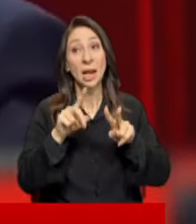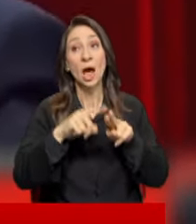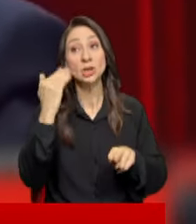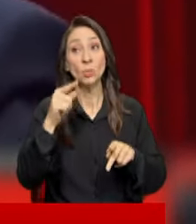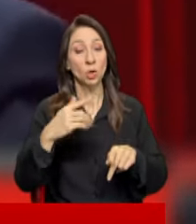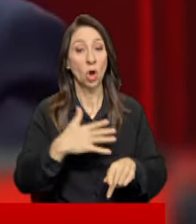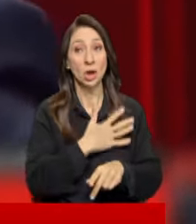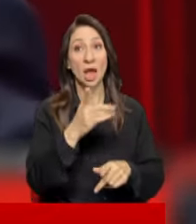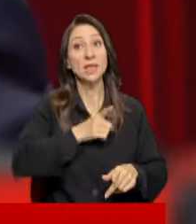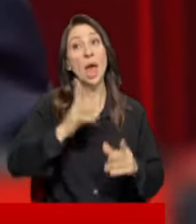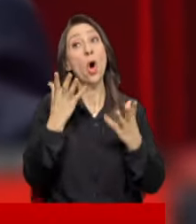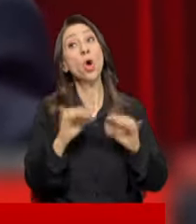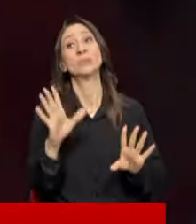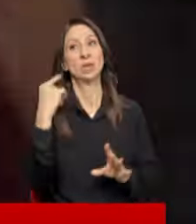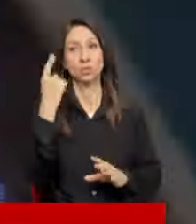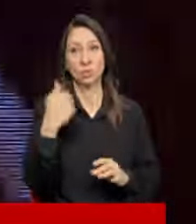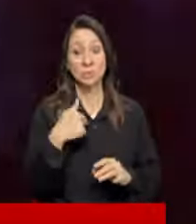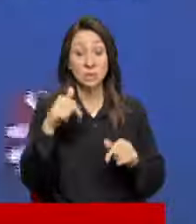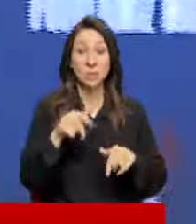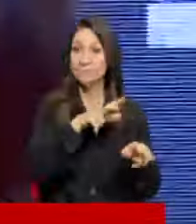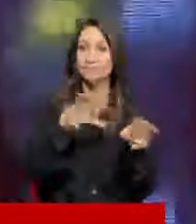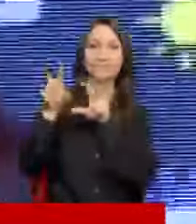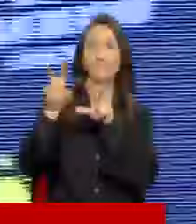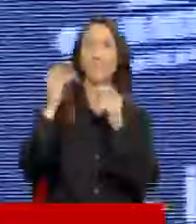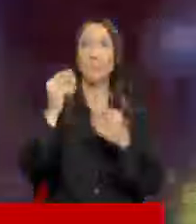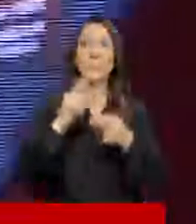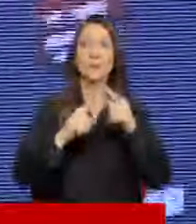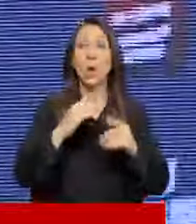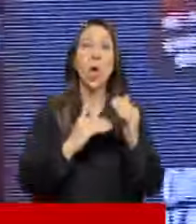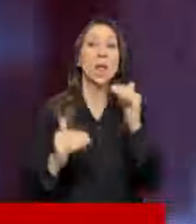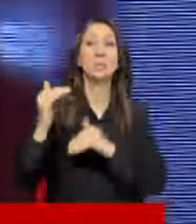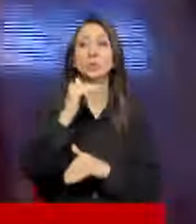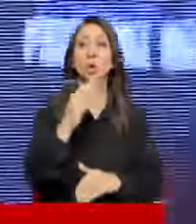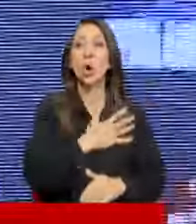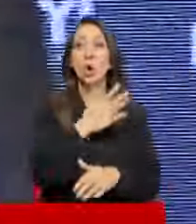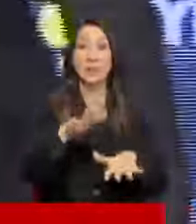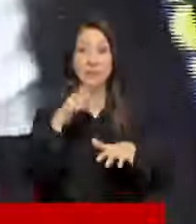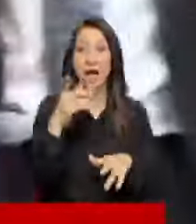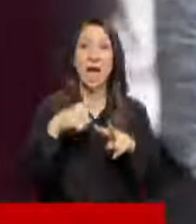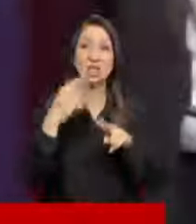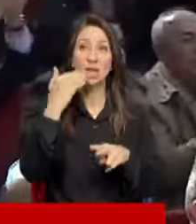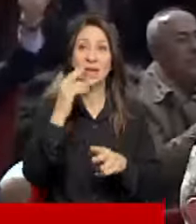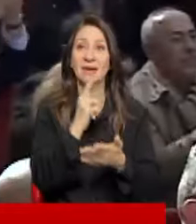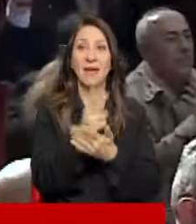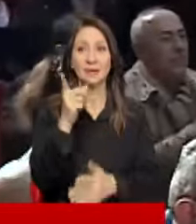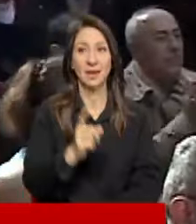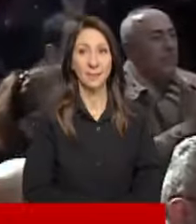bu kurultayda aday olmayacağını düşünüyorum. Şimdi gözler İYİ Parti'nin olağanüstü kongresinde ve Akşener'in kararında.